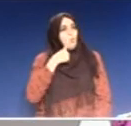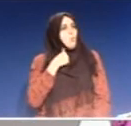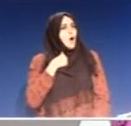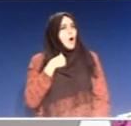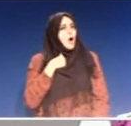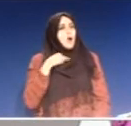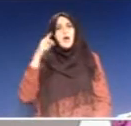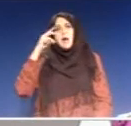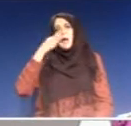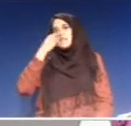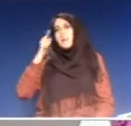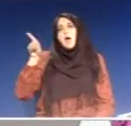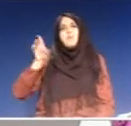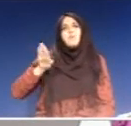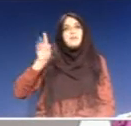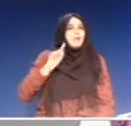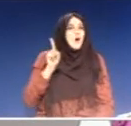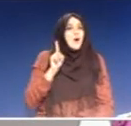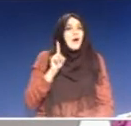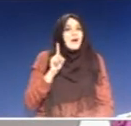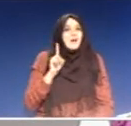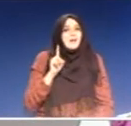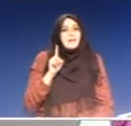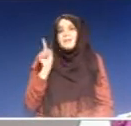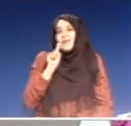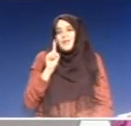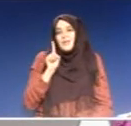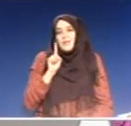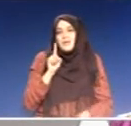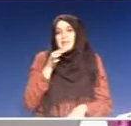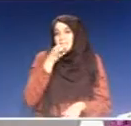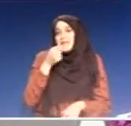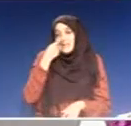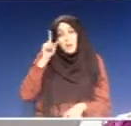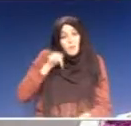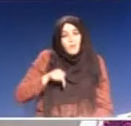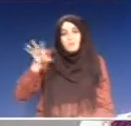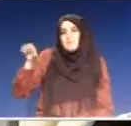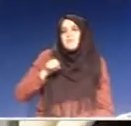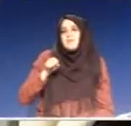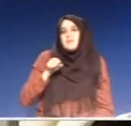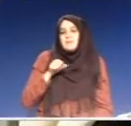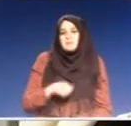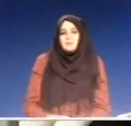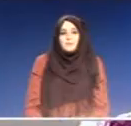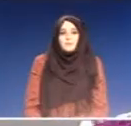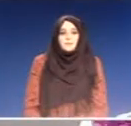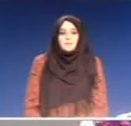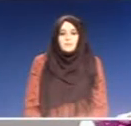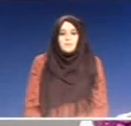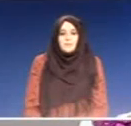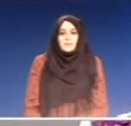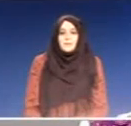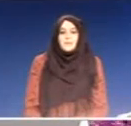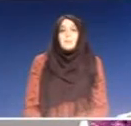الخبير يخدم خدمته، يقول نعم. لا له إنه منحاز. هذا حكم جائر سنذكره بعد حين. نعم. طيب دكتور عمر من سوق هراس،